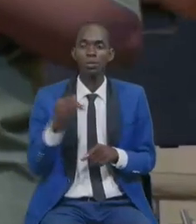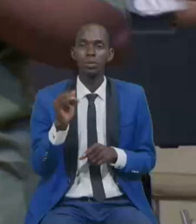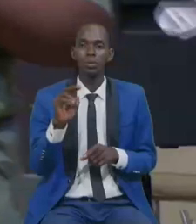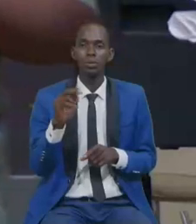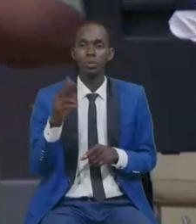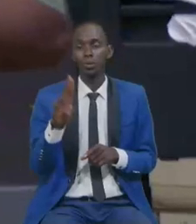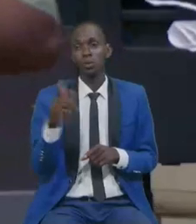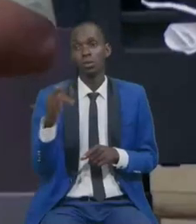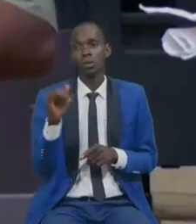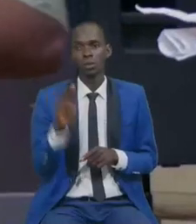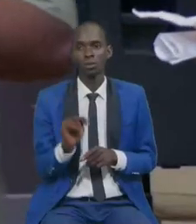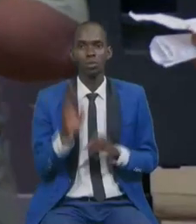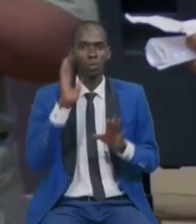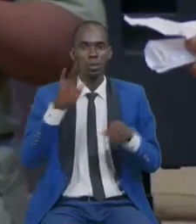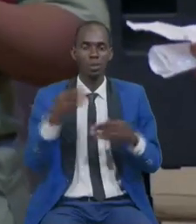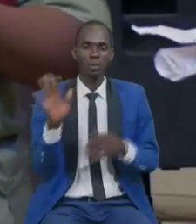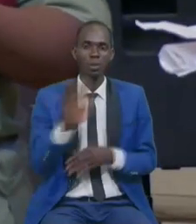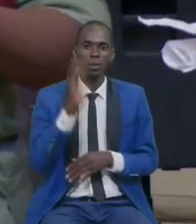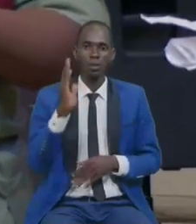Écoutons leur témoignage.